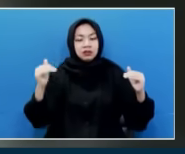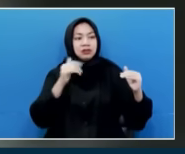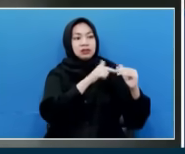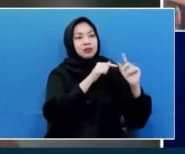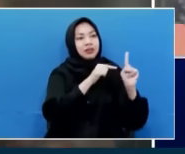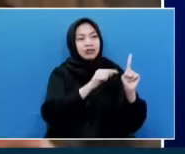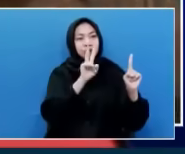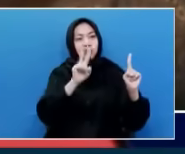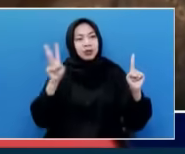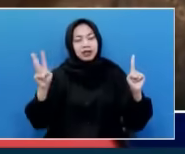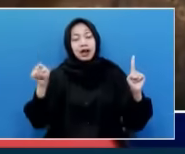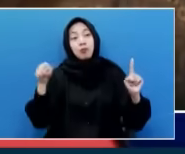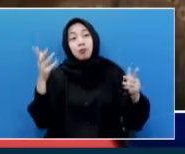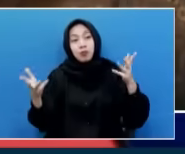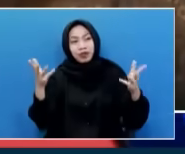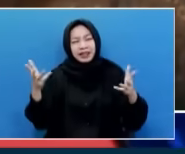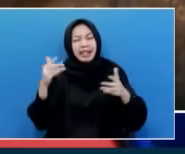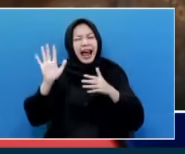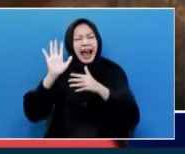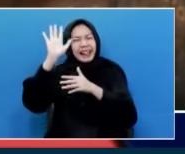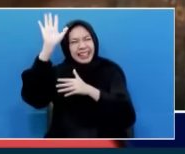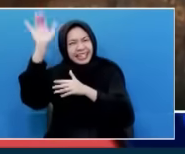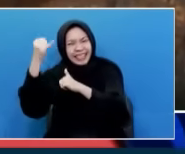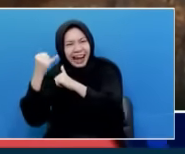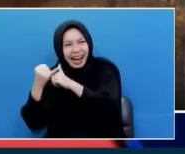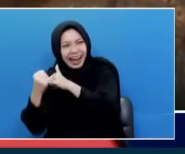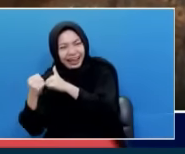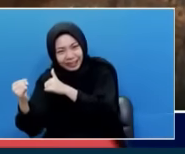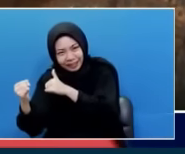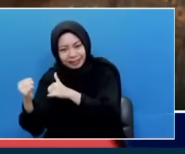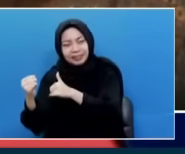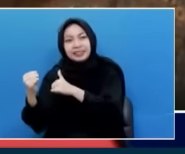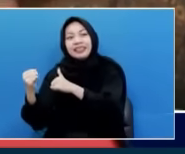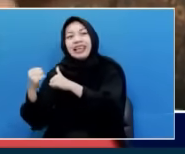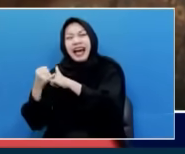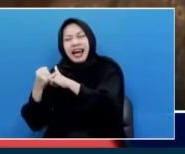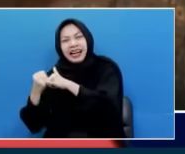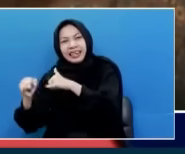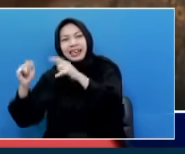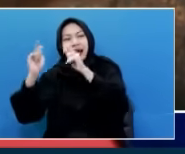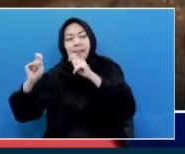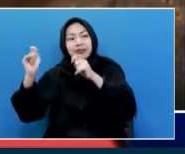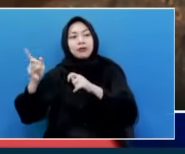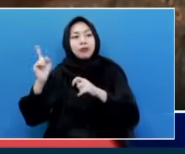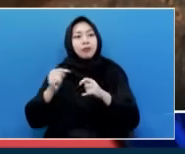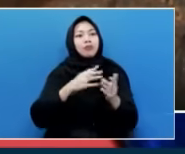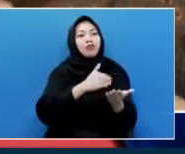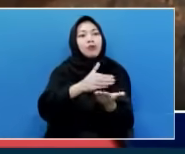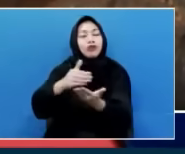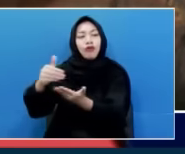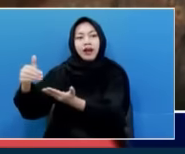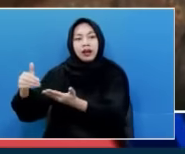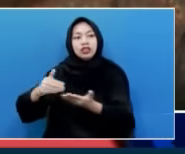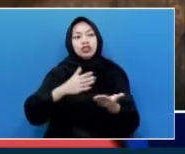sifatnya drastis di ujung-ujung di penujung ee apa kampanye karena kan dari survei juga terlihat bahwa masih